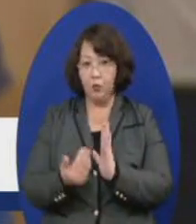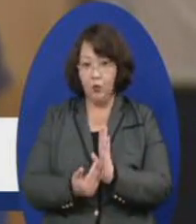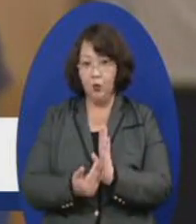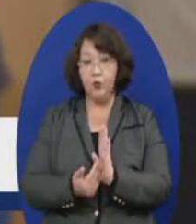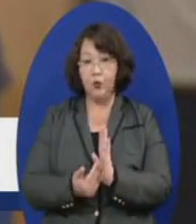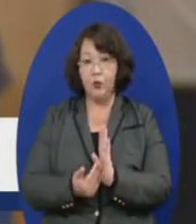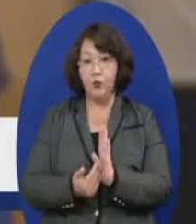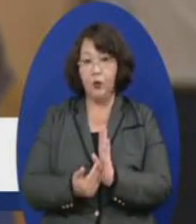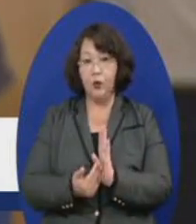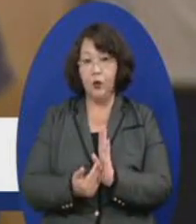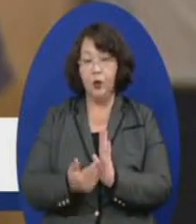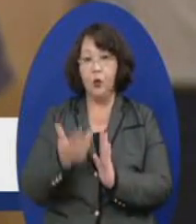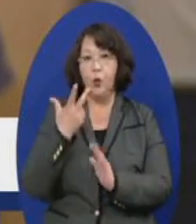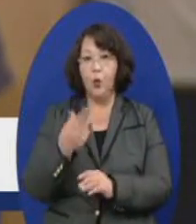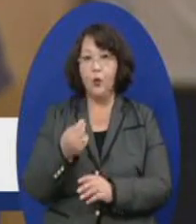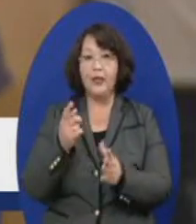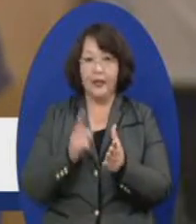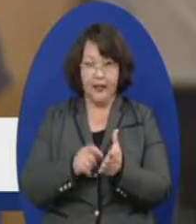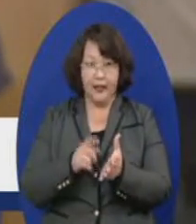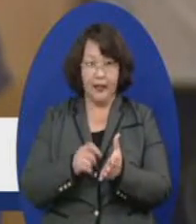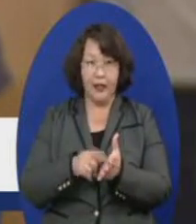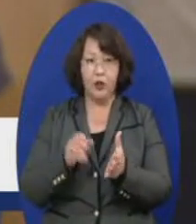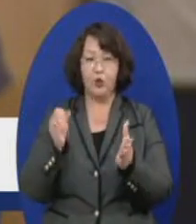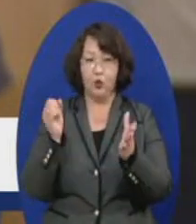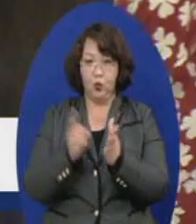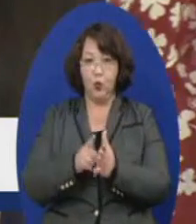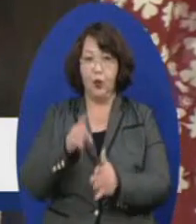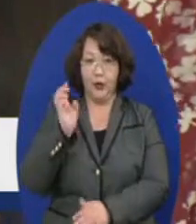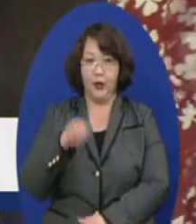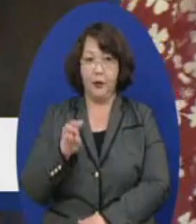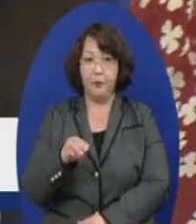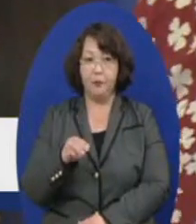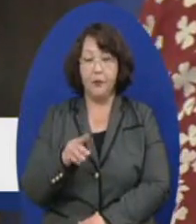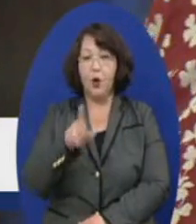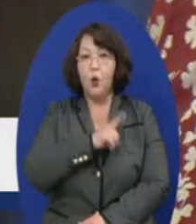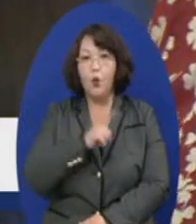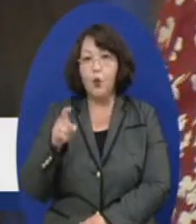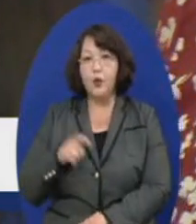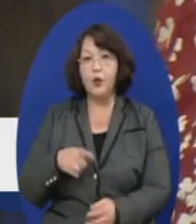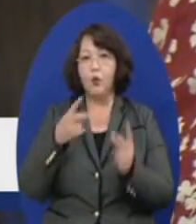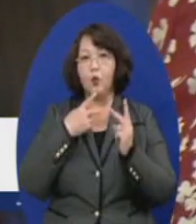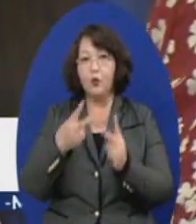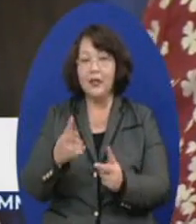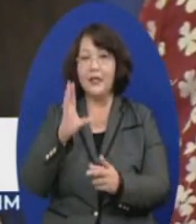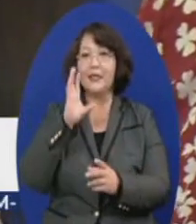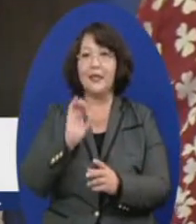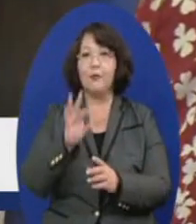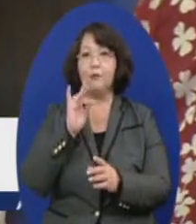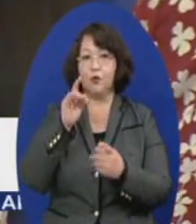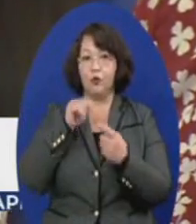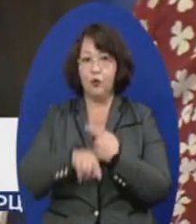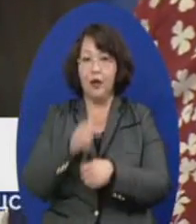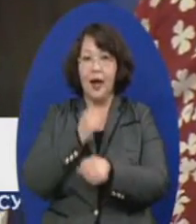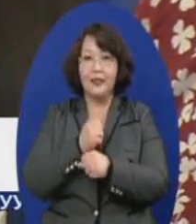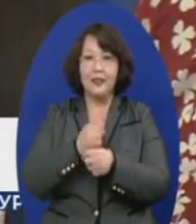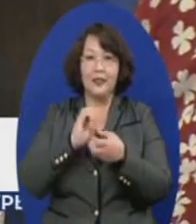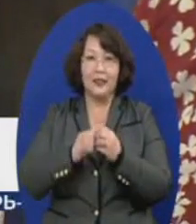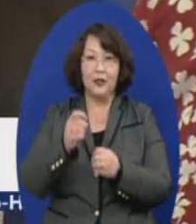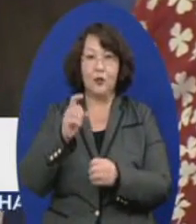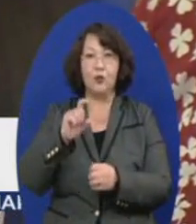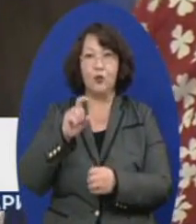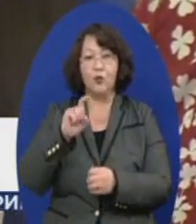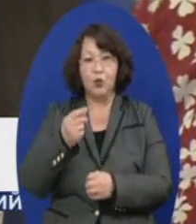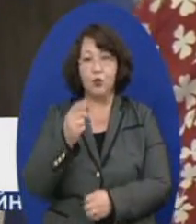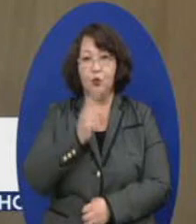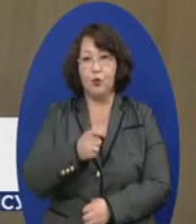үнэхээр энэ талдаа бол үнэхээр эрэлттэй маш чухал зүйл үл энэ байгаа даа. Хувийн одоо үйлчлэгээний салбарт ажиллах хүчний